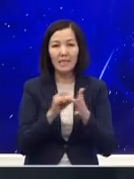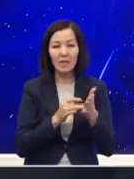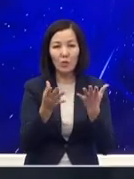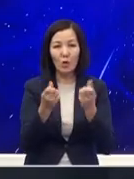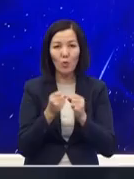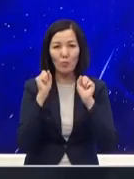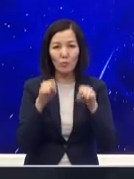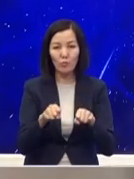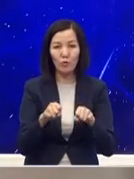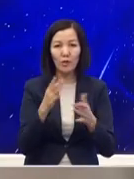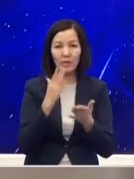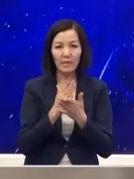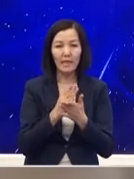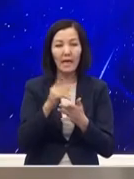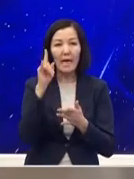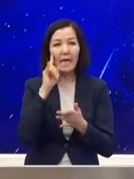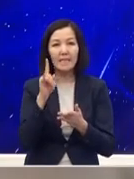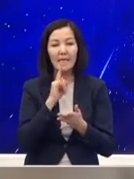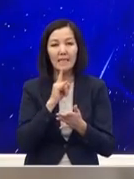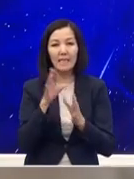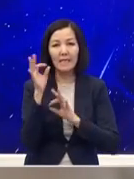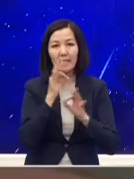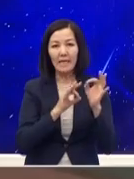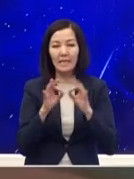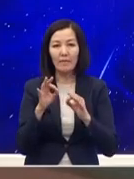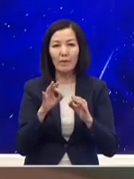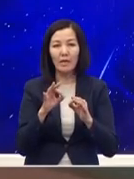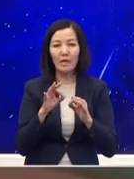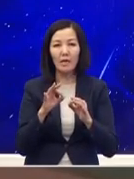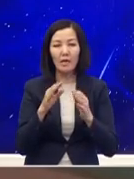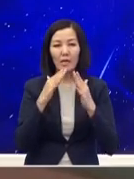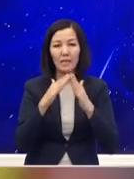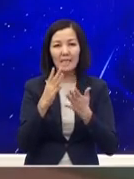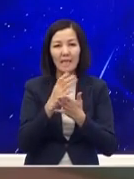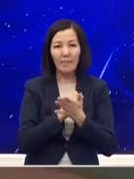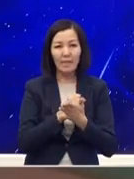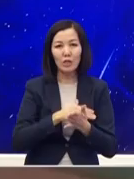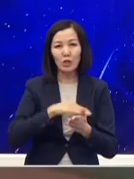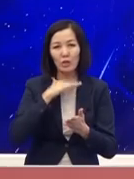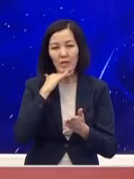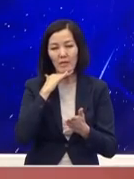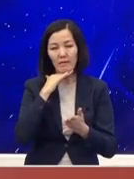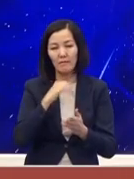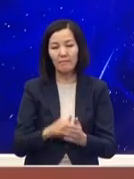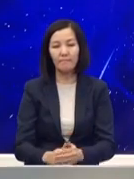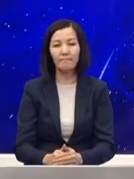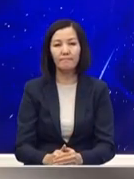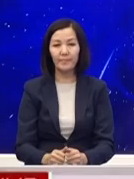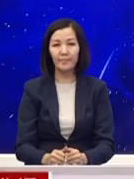дер кезінде алуға мүмкіндік жасайды. Елімізде дәрілердің қоры жеткілікті дейді жауапты тұлғалар.